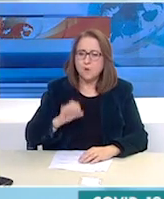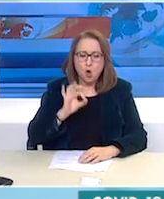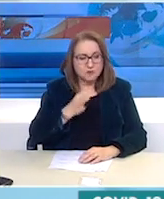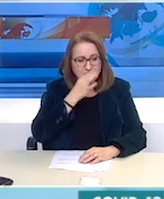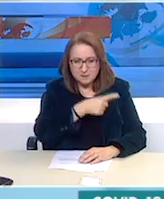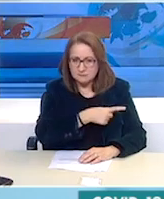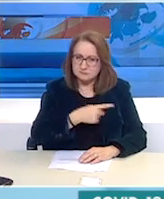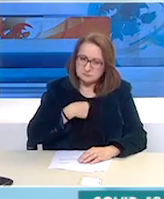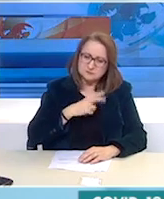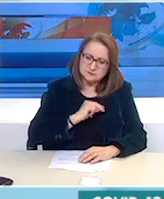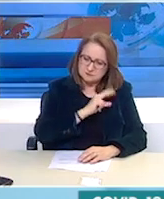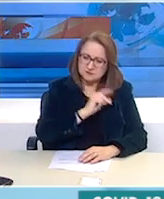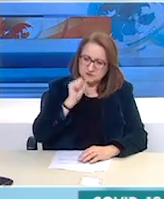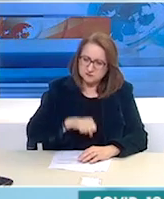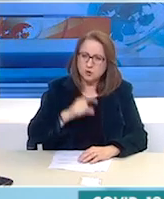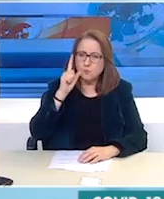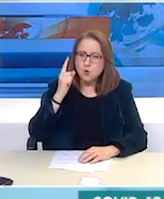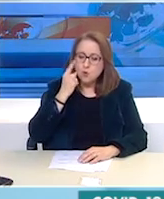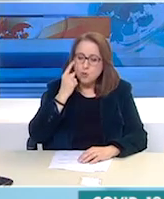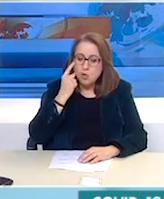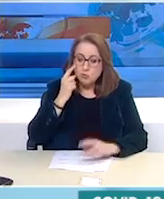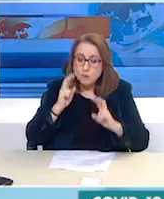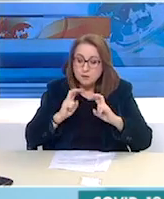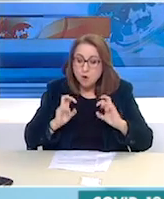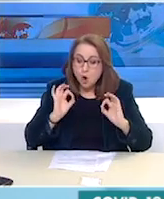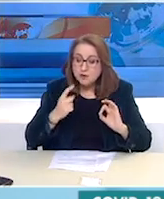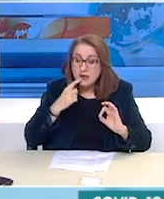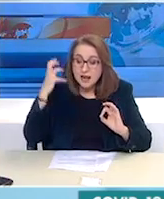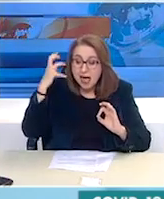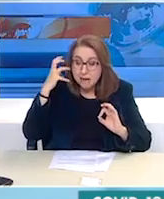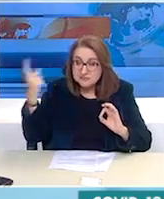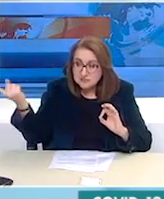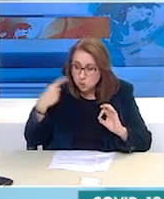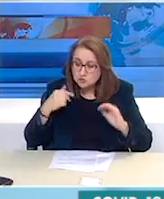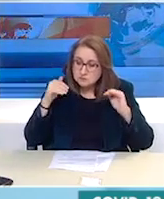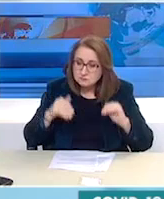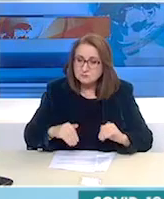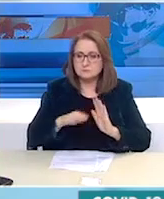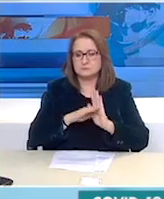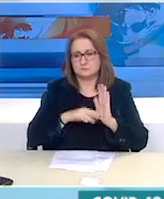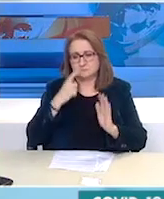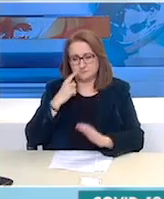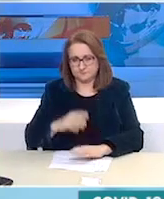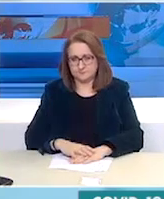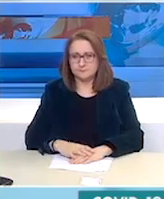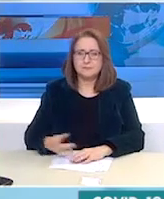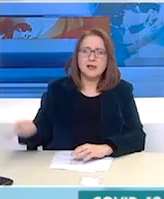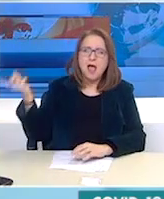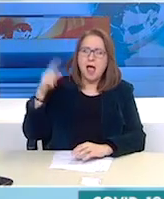μόνο. Η κυρία Βλεπάκη από τον τηλεοπτικό σταθμό Open. Κύριε καθηγητά, νωρίς το απόγευμα